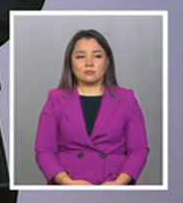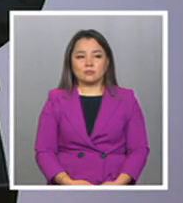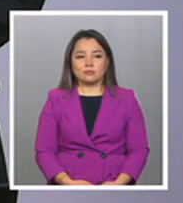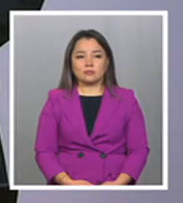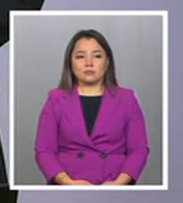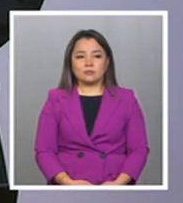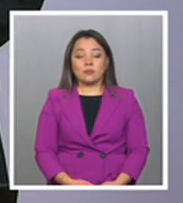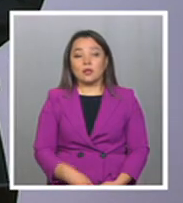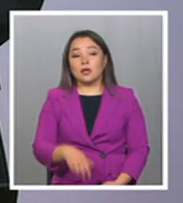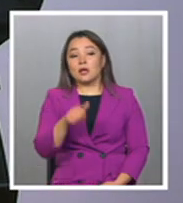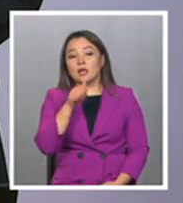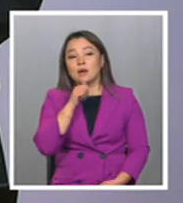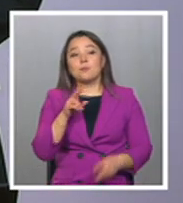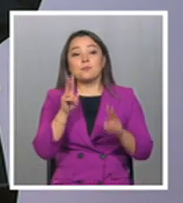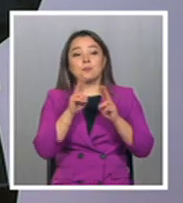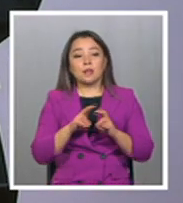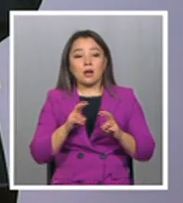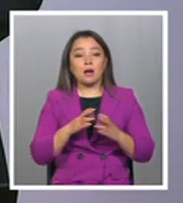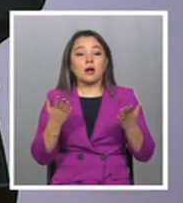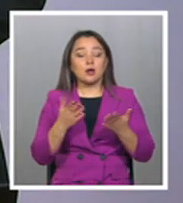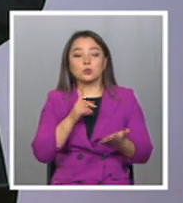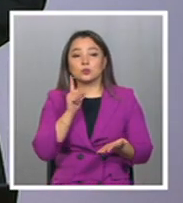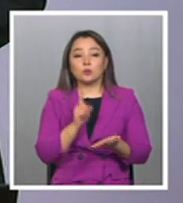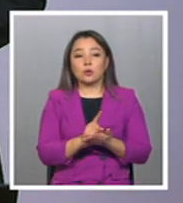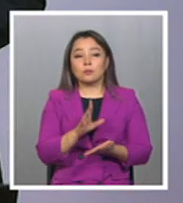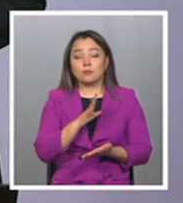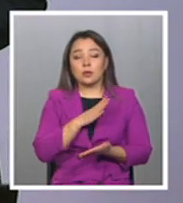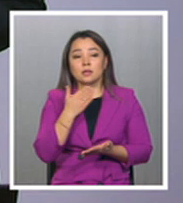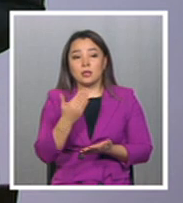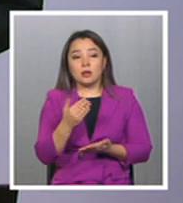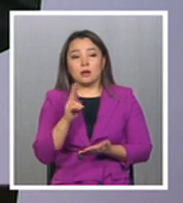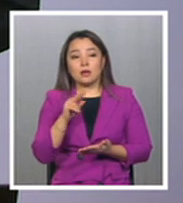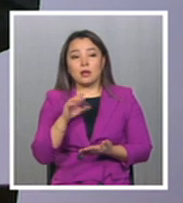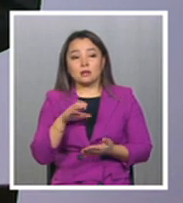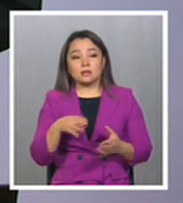Давайте проверим, ребята, каким должен был получиться кластер.